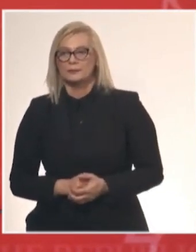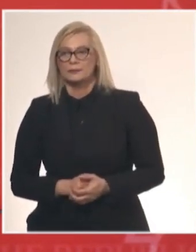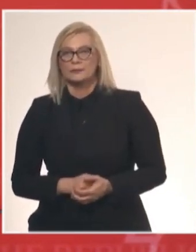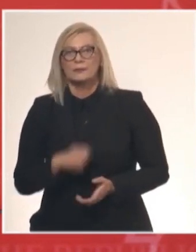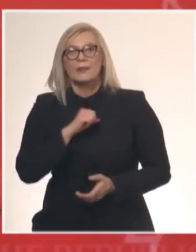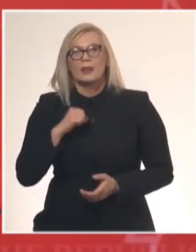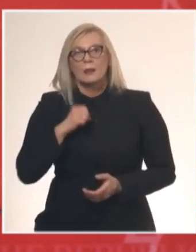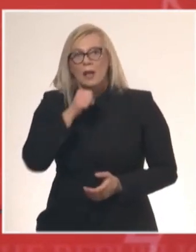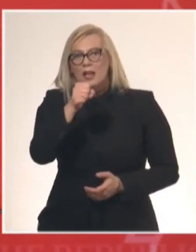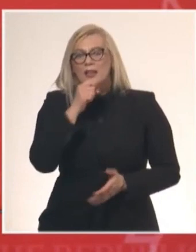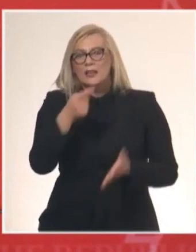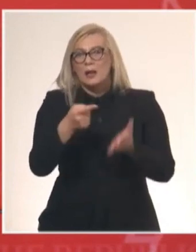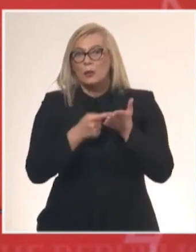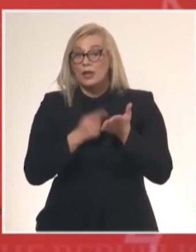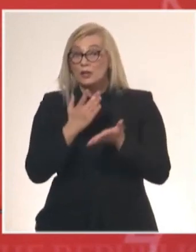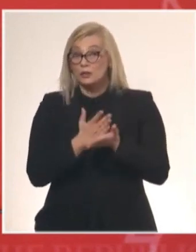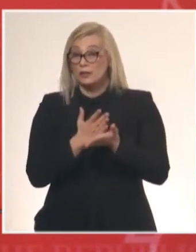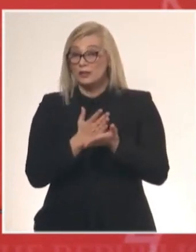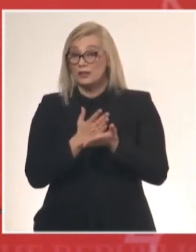И самата анкета ви покажува дека